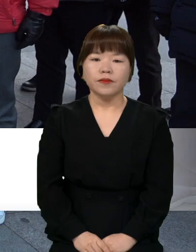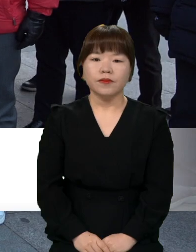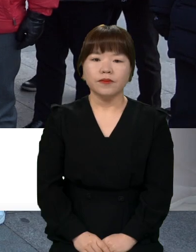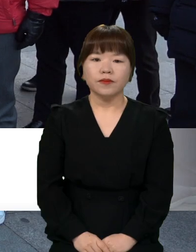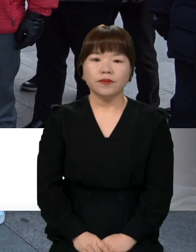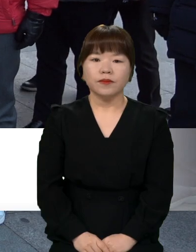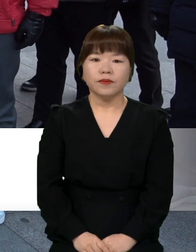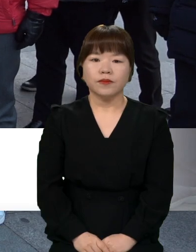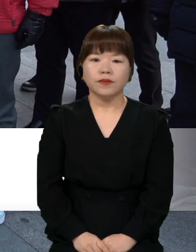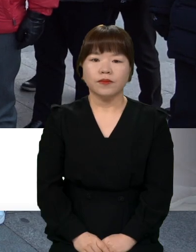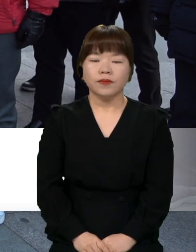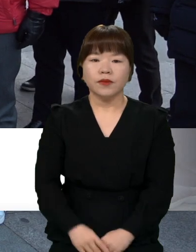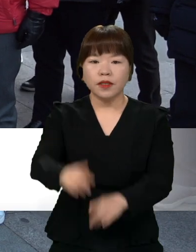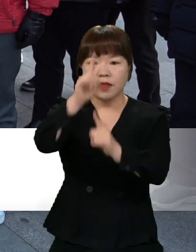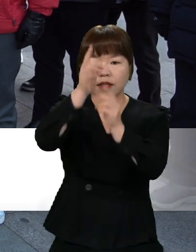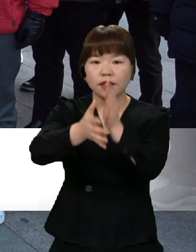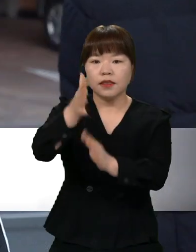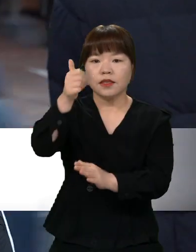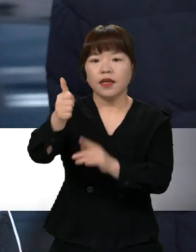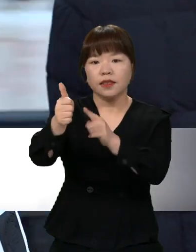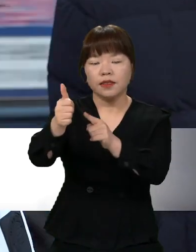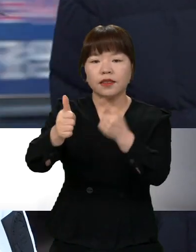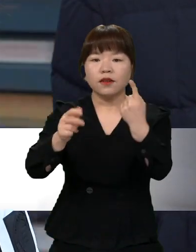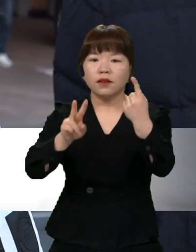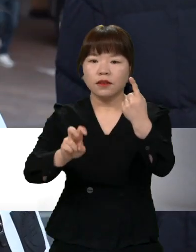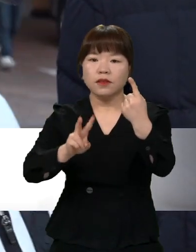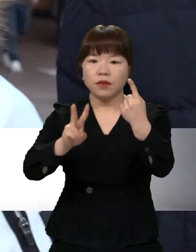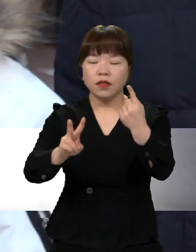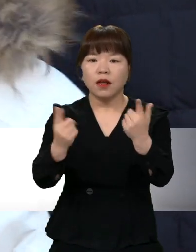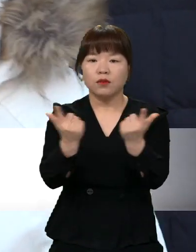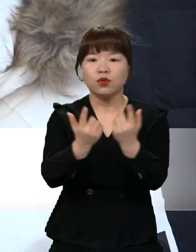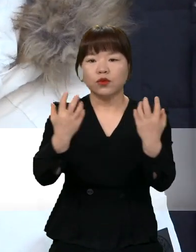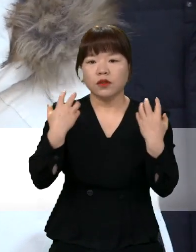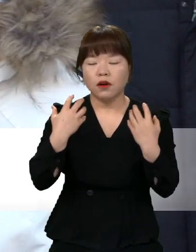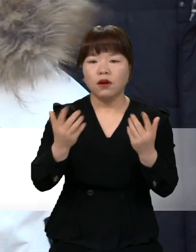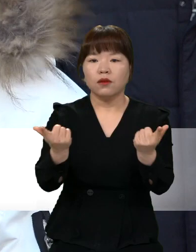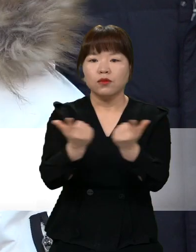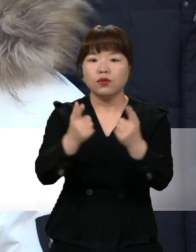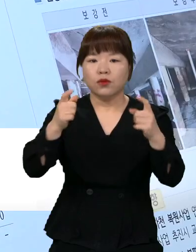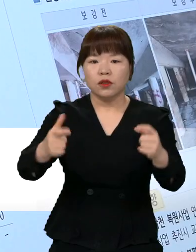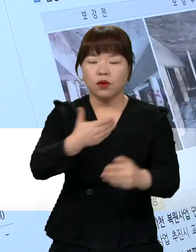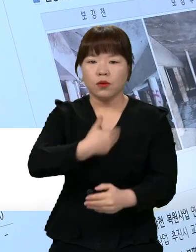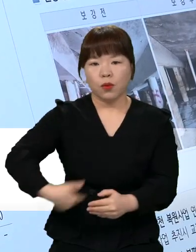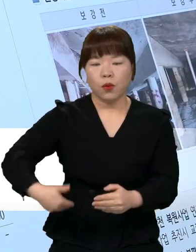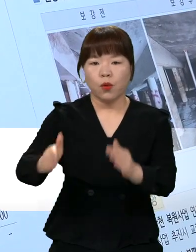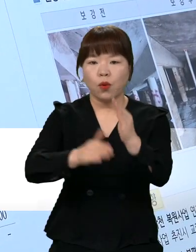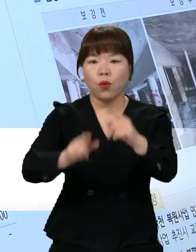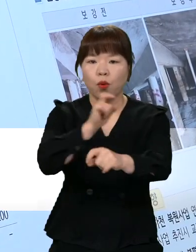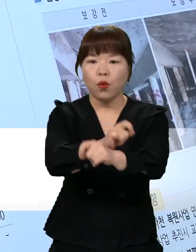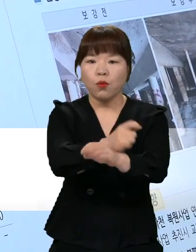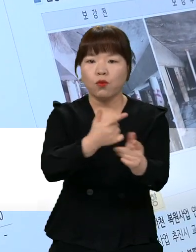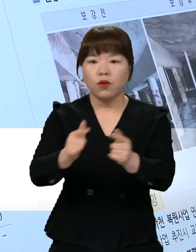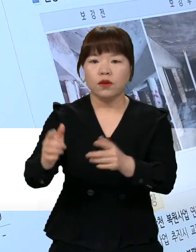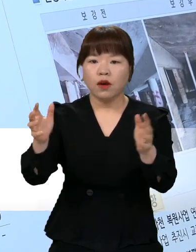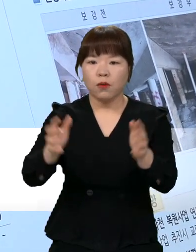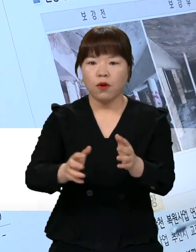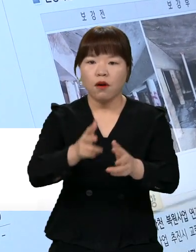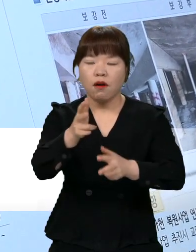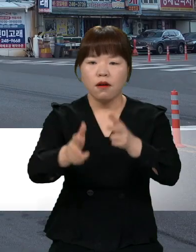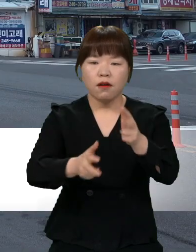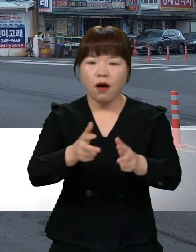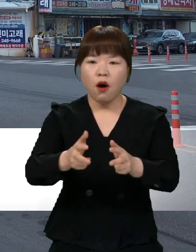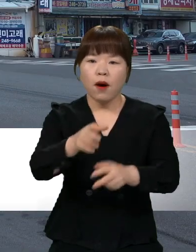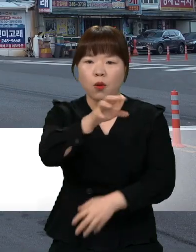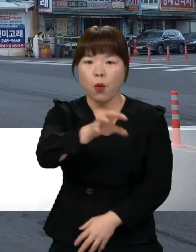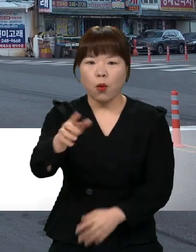사하고 있습니다 이강덕 포항시장은 22일 북구청 및 북구 읍면동 간부 공무원들과 주요 사업장을 직접